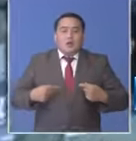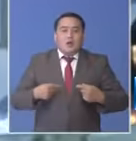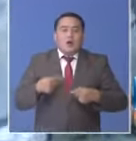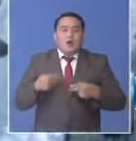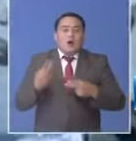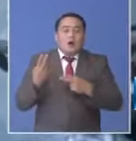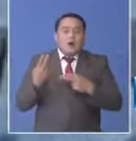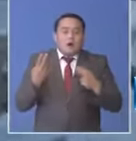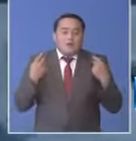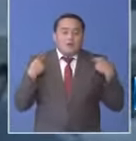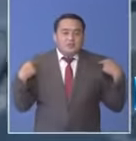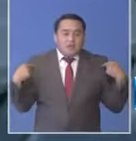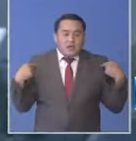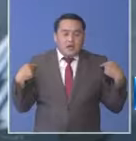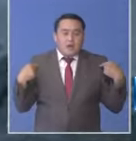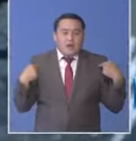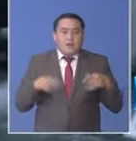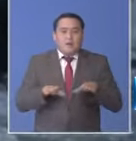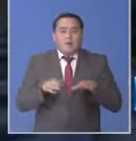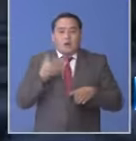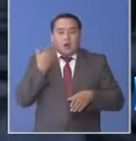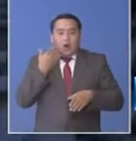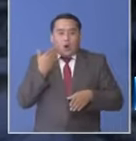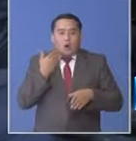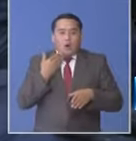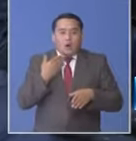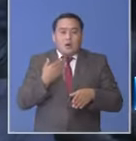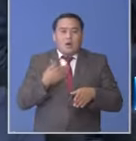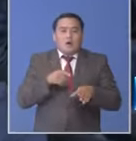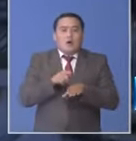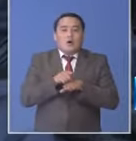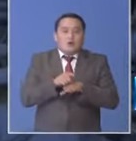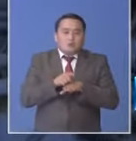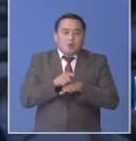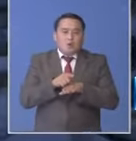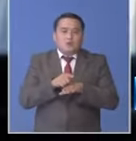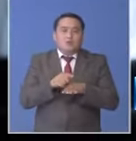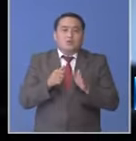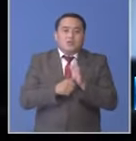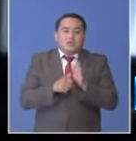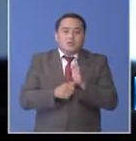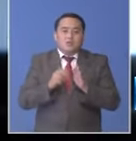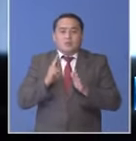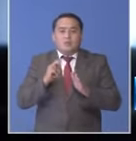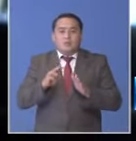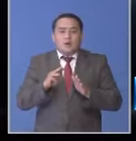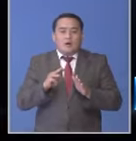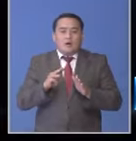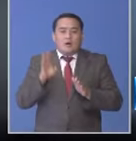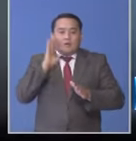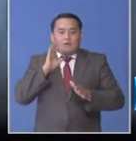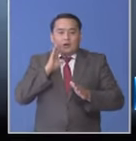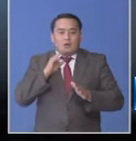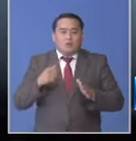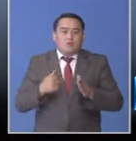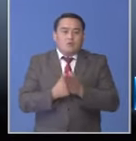воде техника и экипаж становятся легкой мишенью для врага, поскольку скорость БТР или БМП, достигающая 60 км в час на суше, в воде